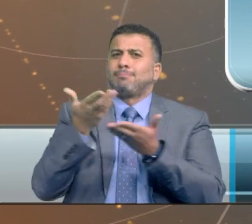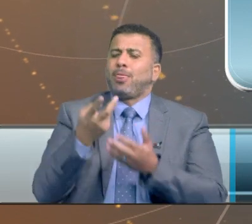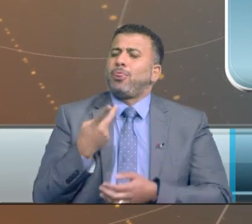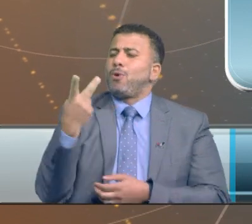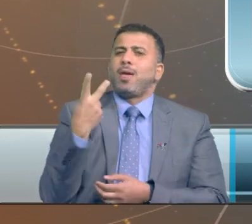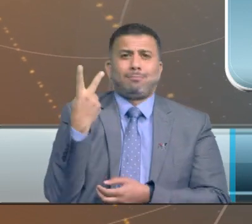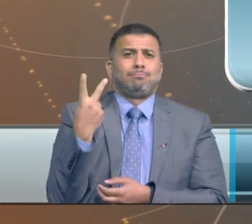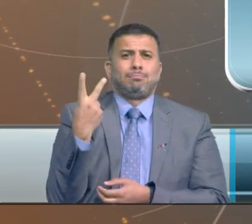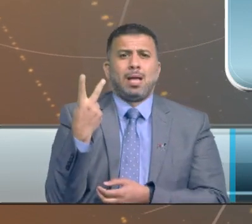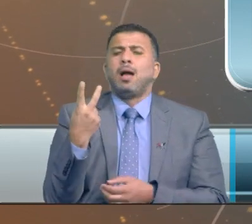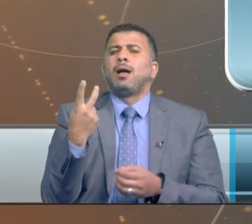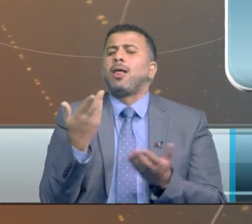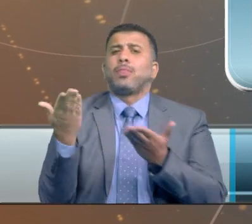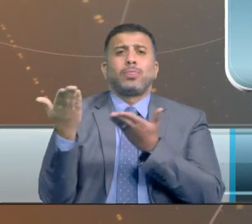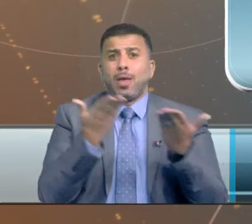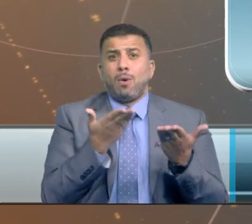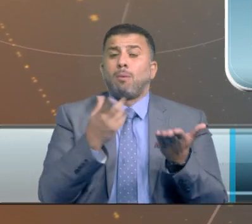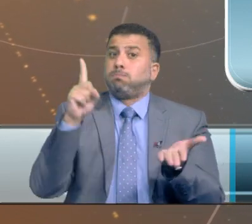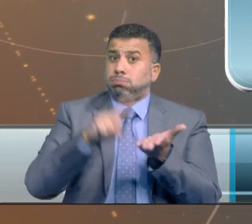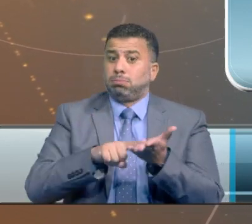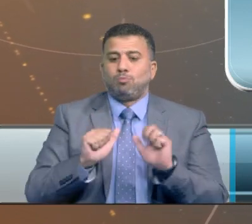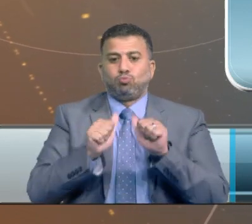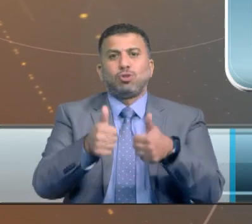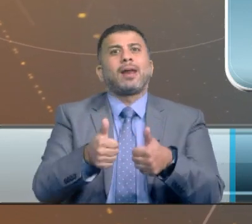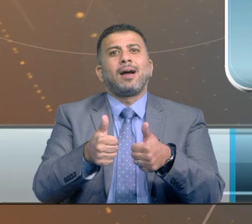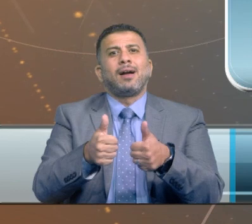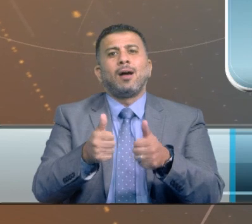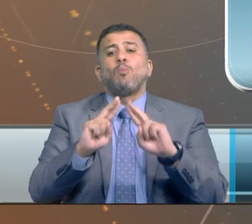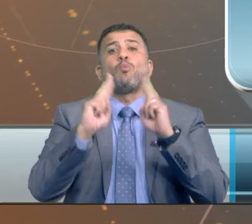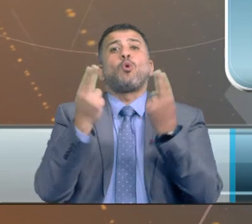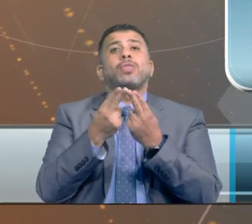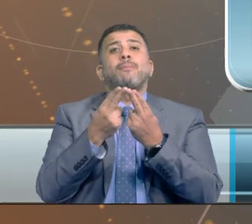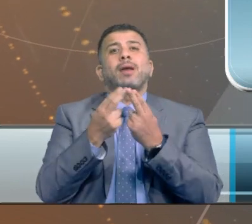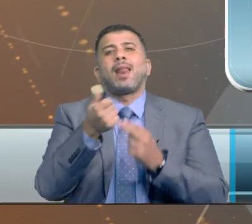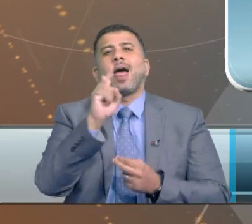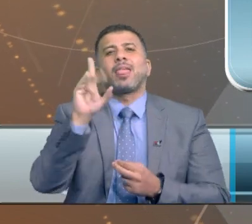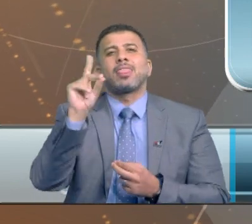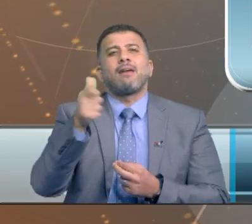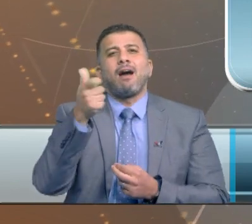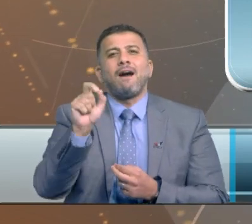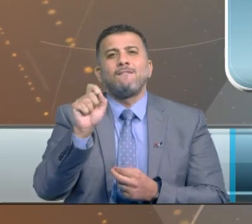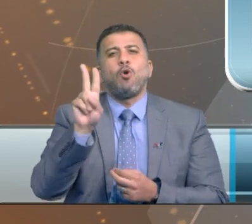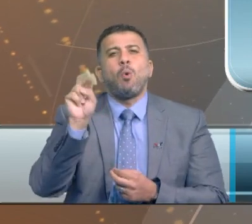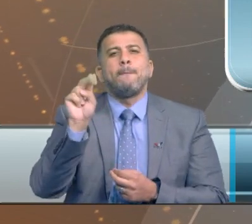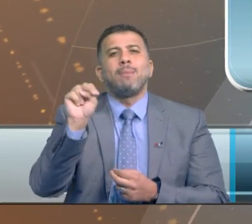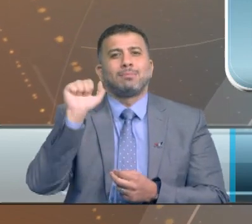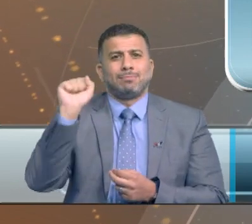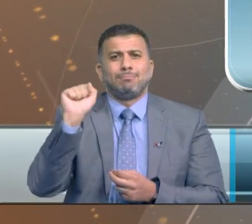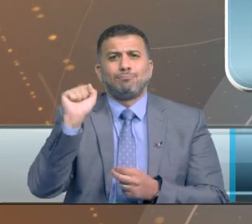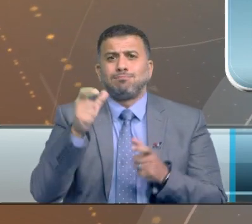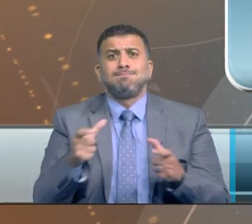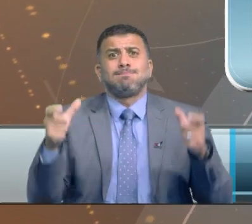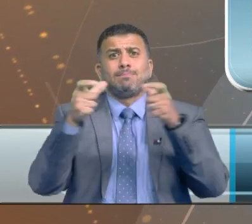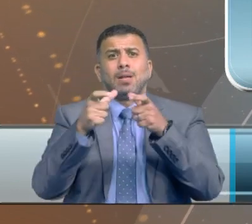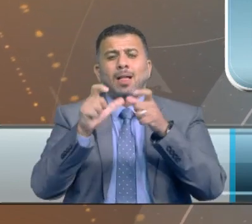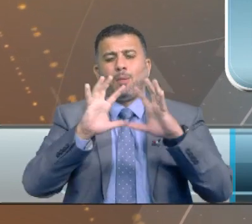الثنائيه وتتضمن دعوه رسميه للمشاركه في مؤتمر الاطراف في اتفاقيه الامم المتحده الايطاليه